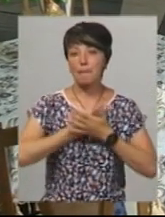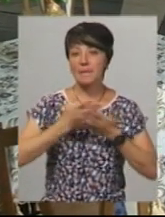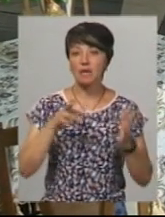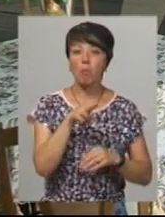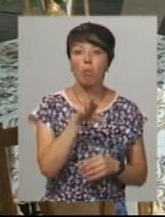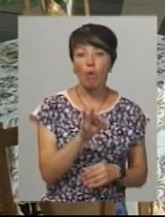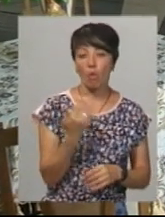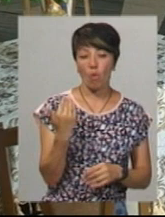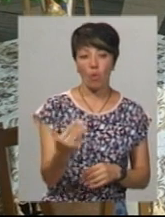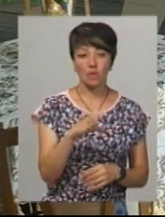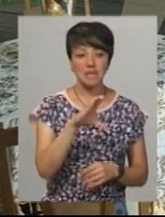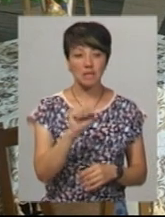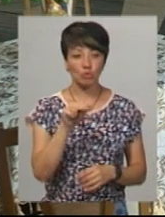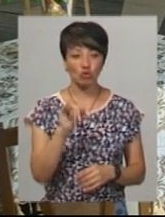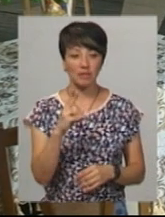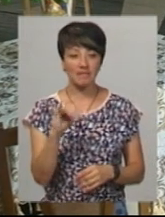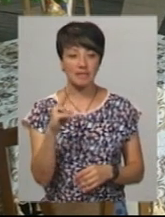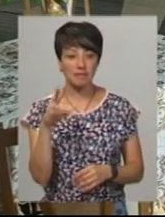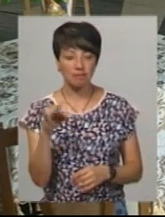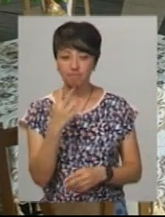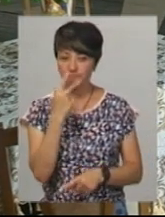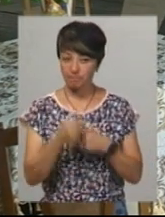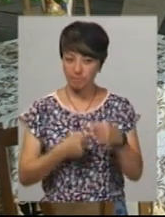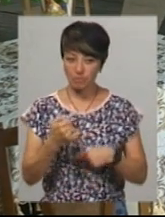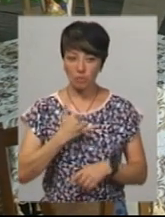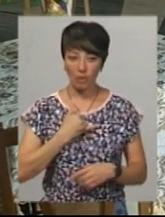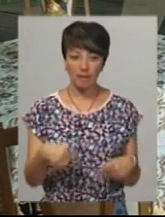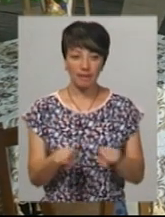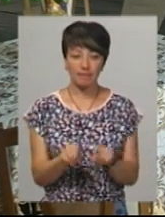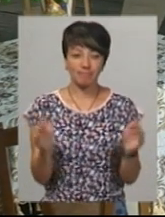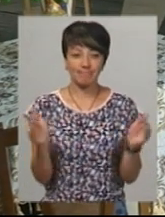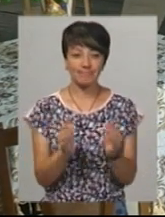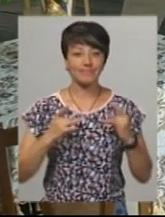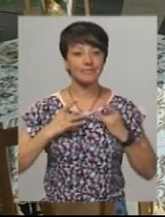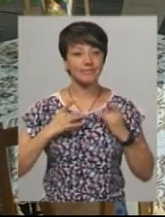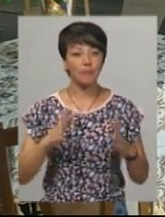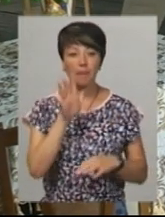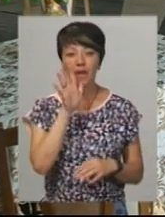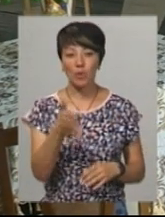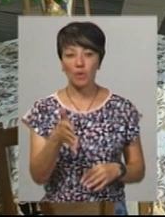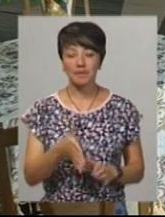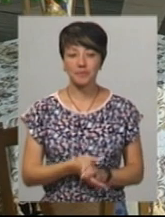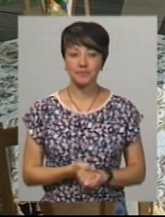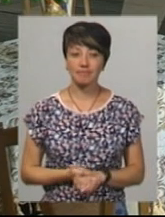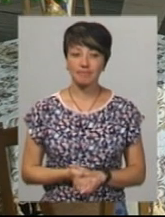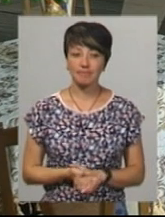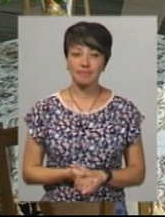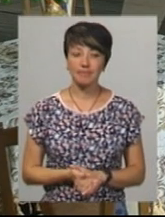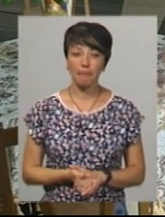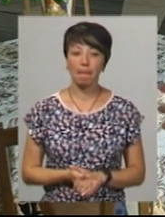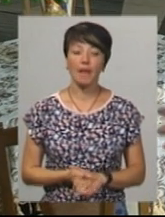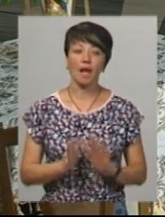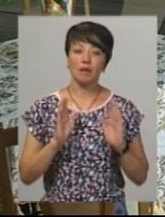по-самчаківськи. Це вже війшло як в традицію. У нас такий невеличкий юбілей, 5 років. Ось